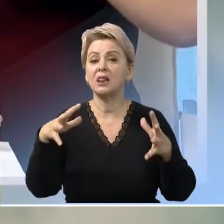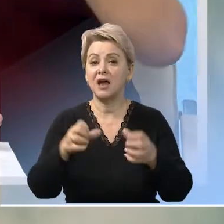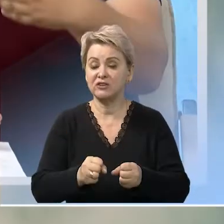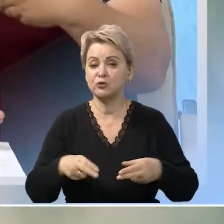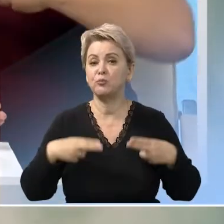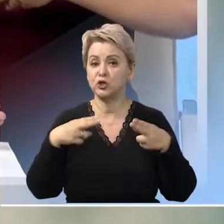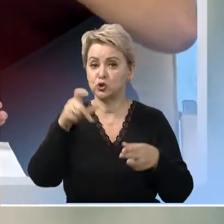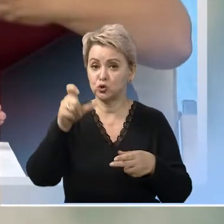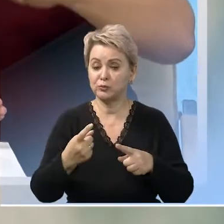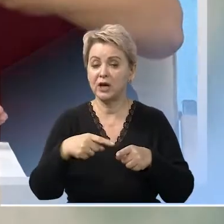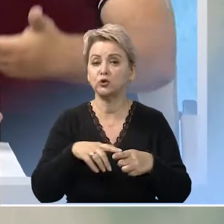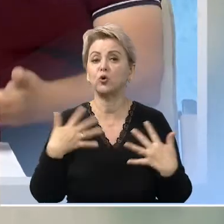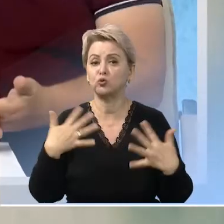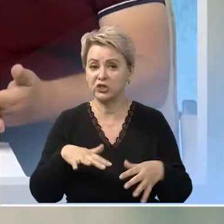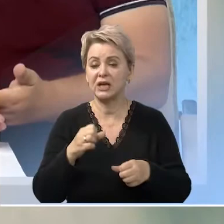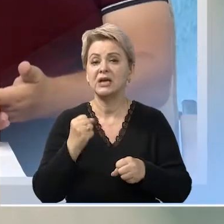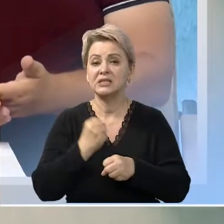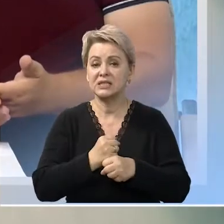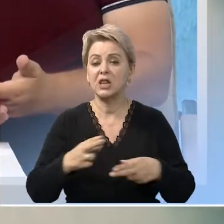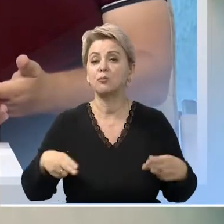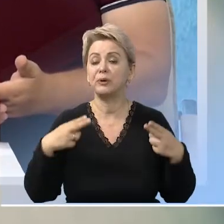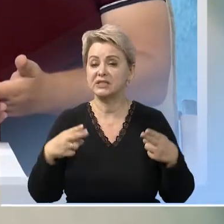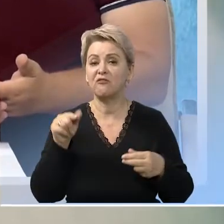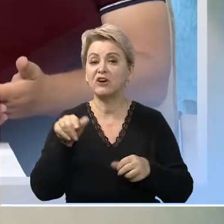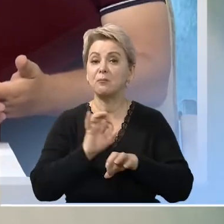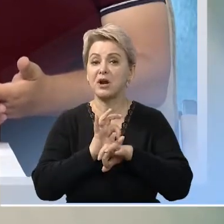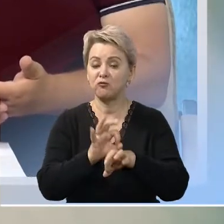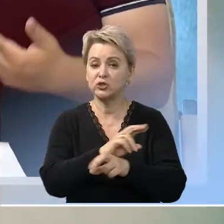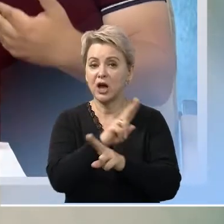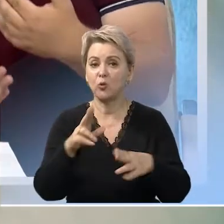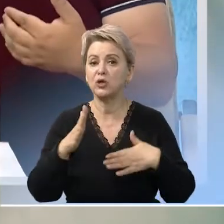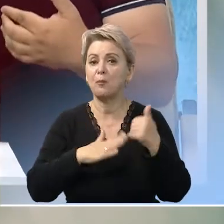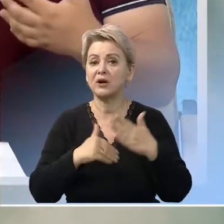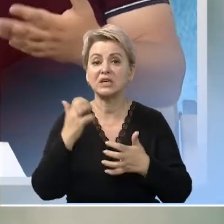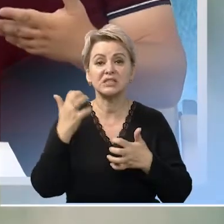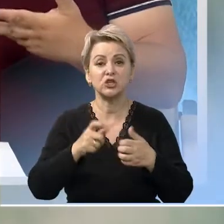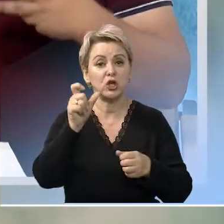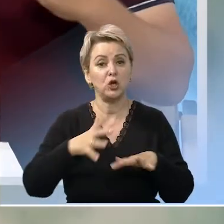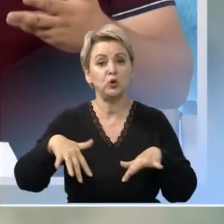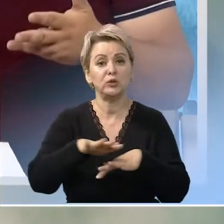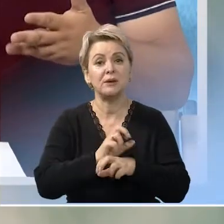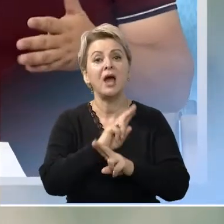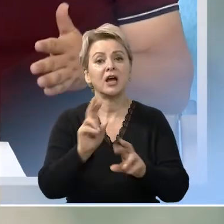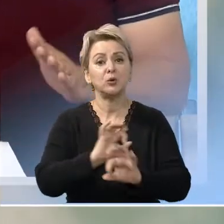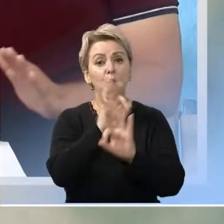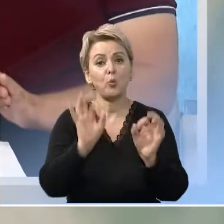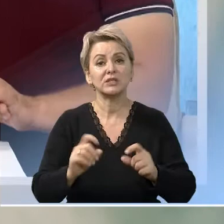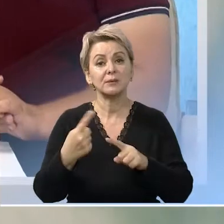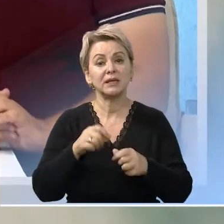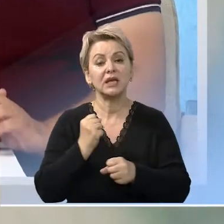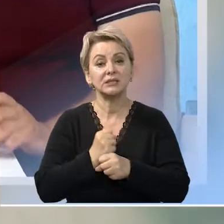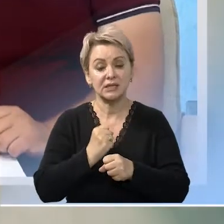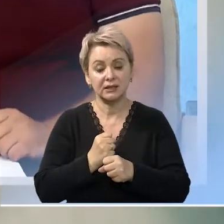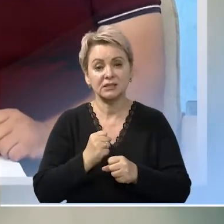ловить, так скажем, да, преступника, который уже совершил преступление. Вы проводите какую-то профилактику среди населения, да, и каким образом это